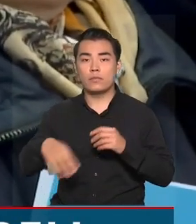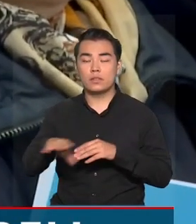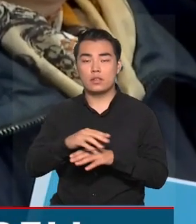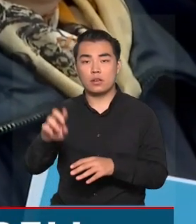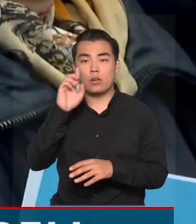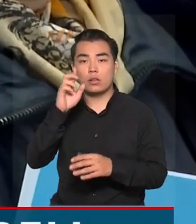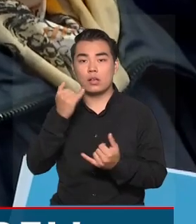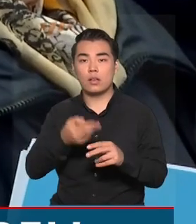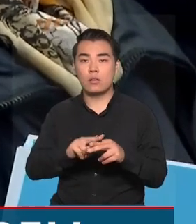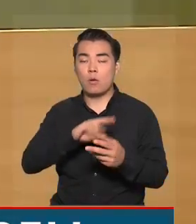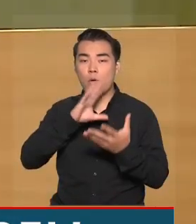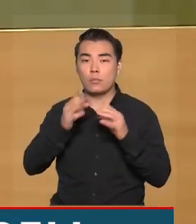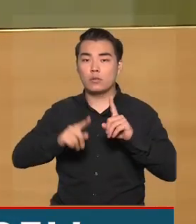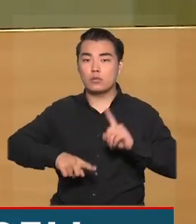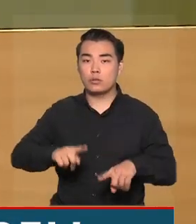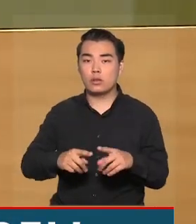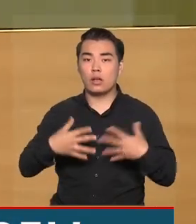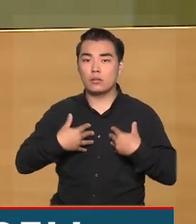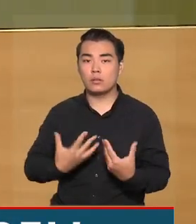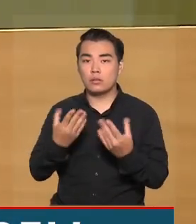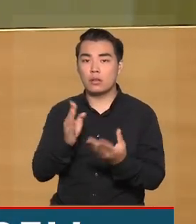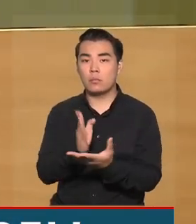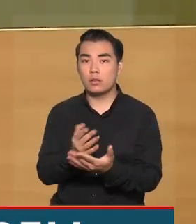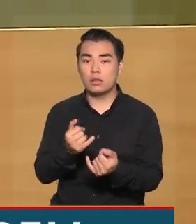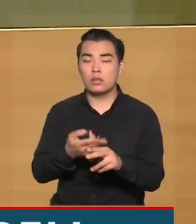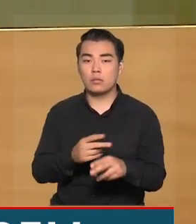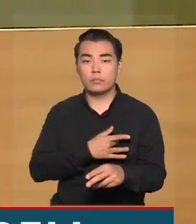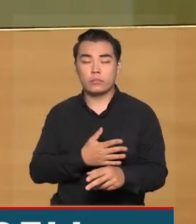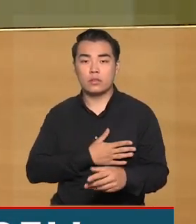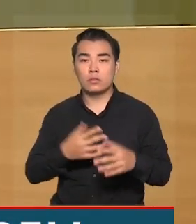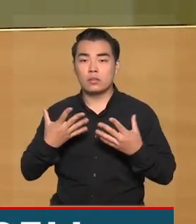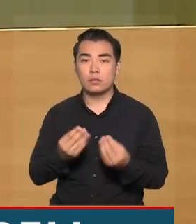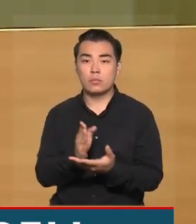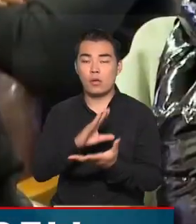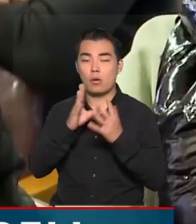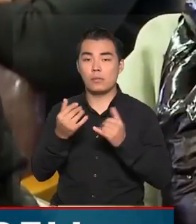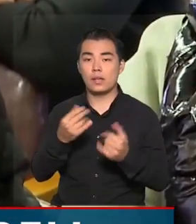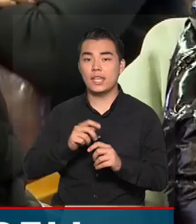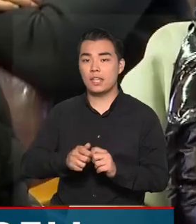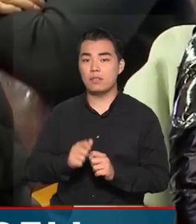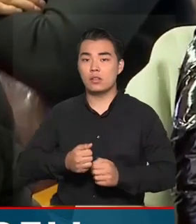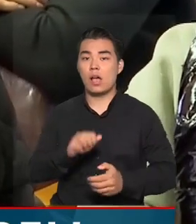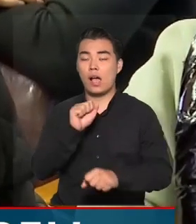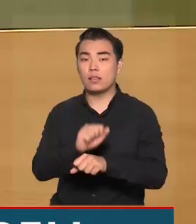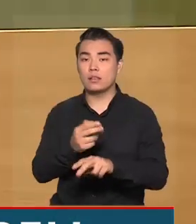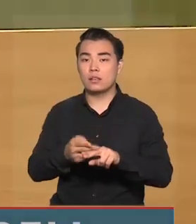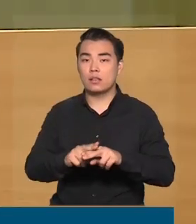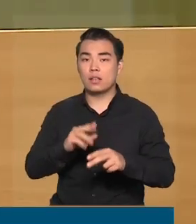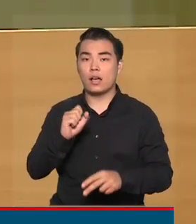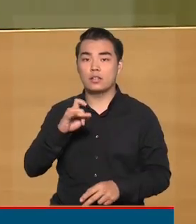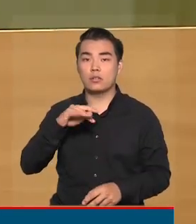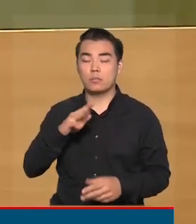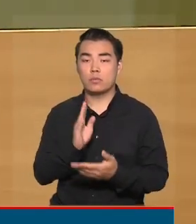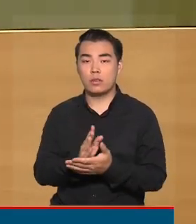бойынша жалпыұлттық аза тұту күні жарияланады. Мен ArcelorMittal Теміртау компаниясымен инвестициялық ынтымақтастықты тоқтату жөнінде тапсырма бердім.